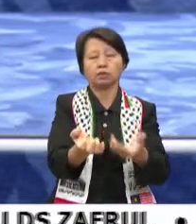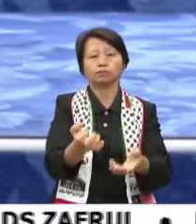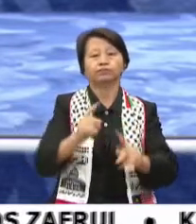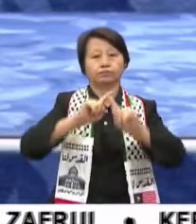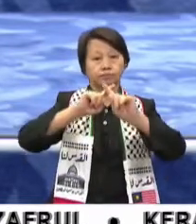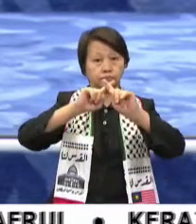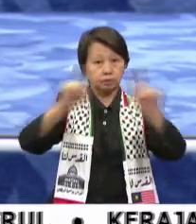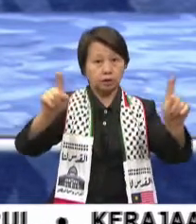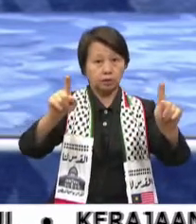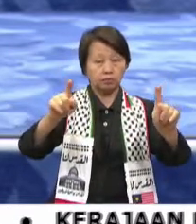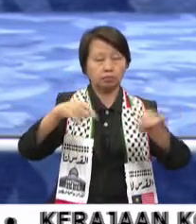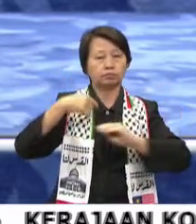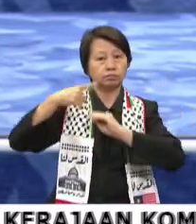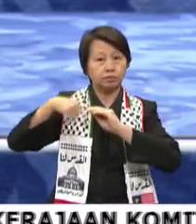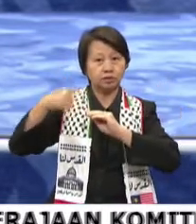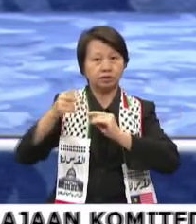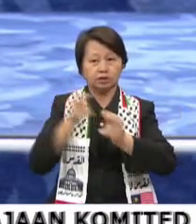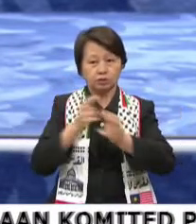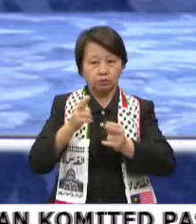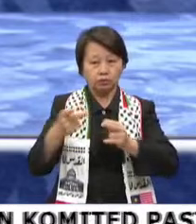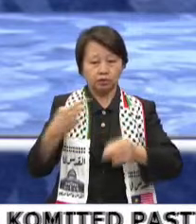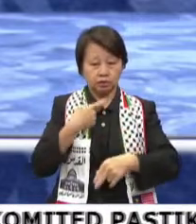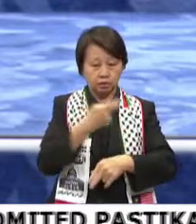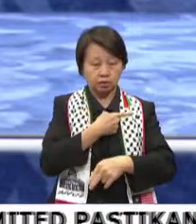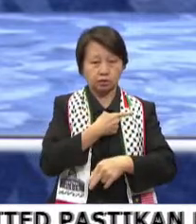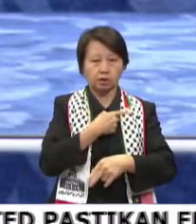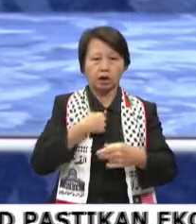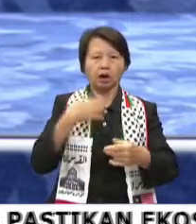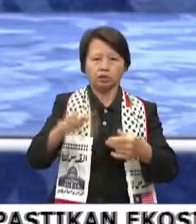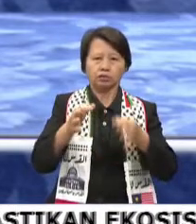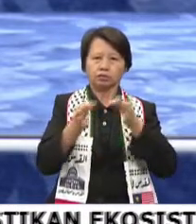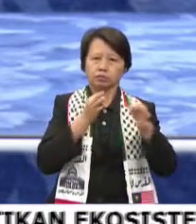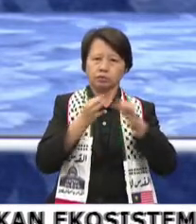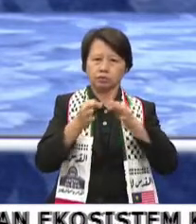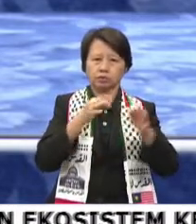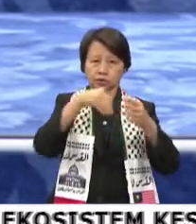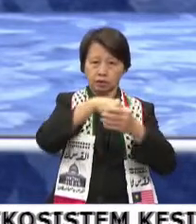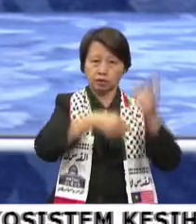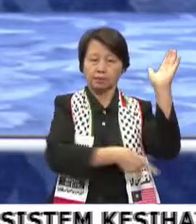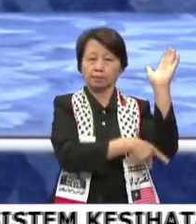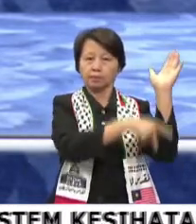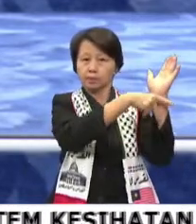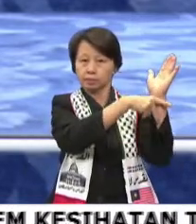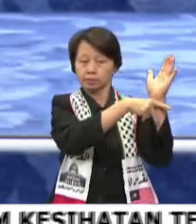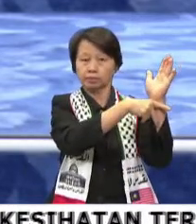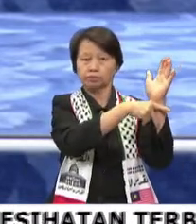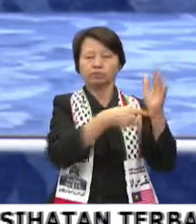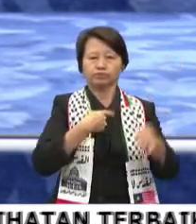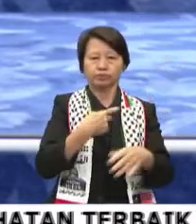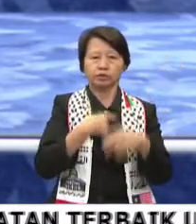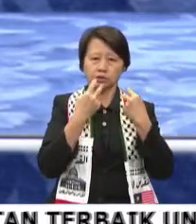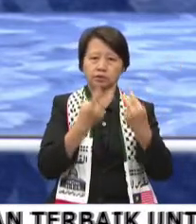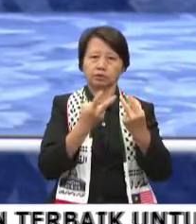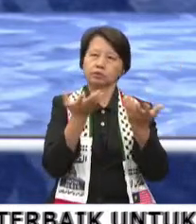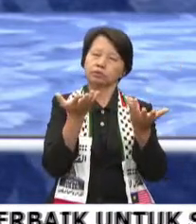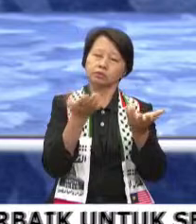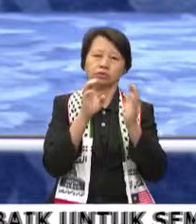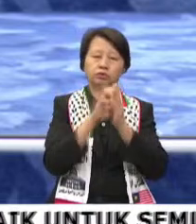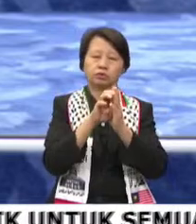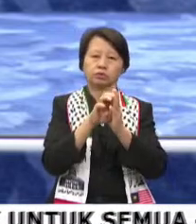walimapun dari sudut usaha kita yang saya Terangkan di parlimen kita lihat